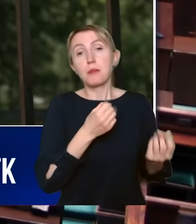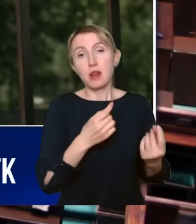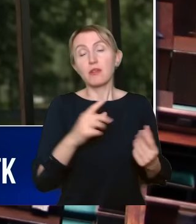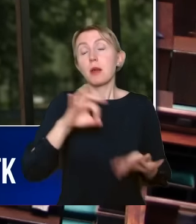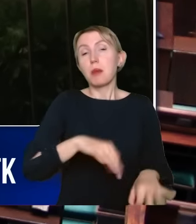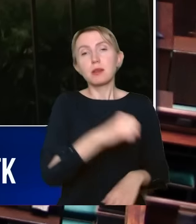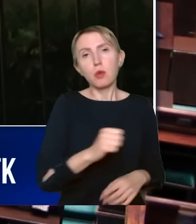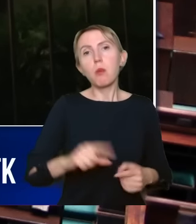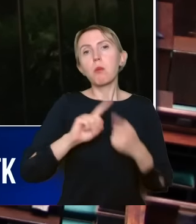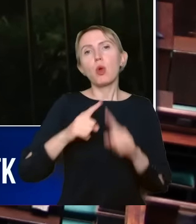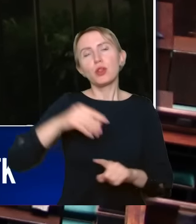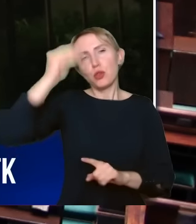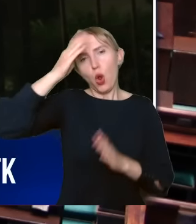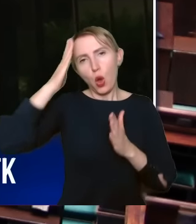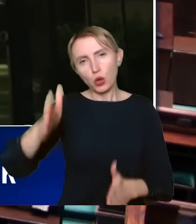jest politologiem,